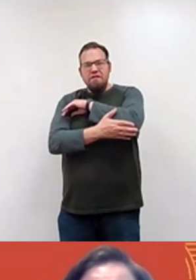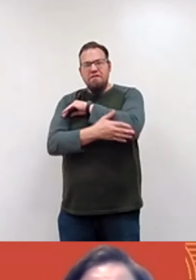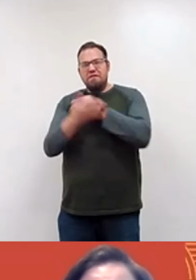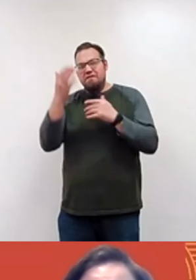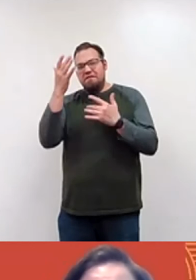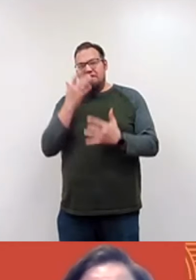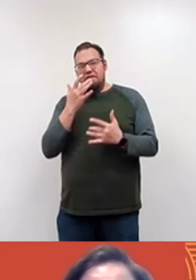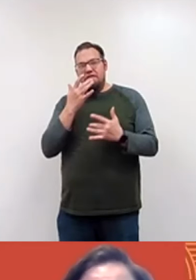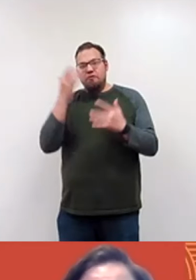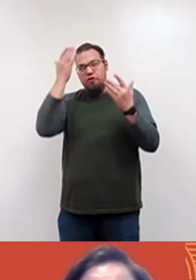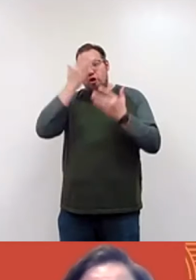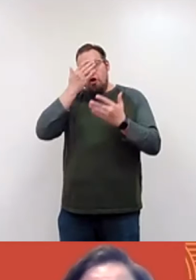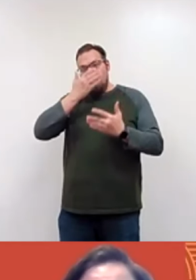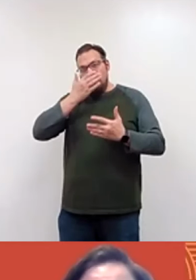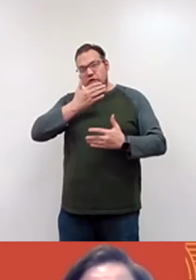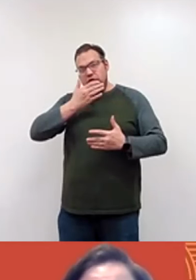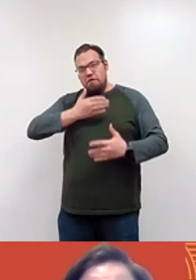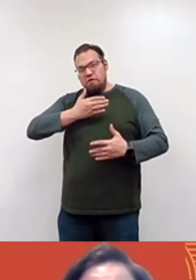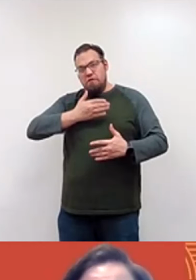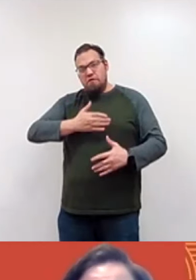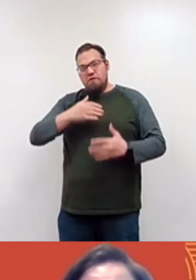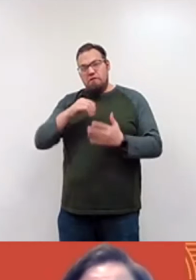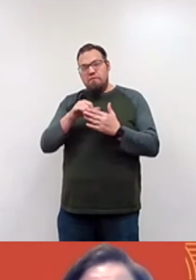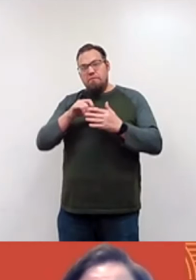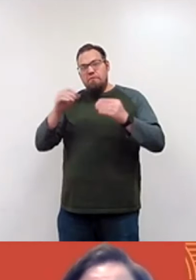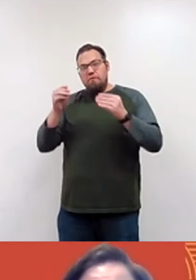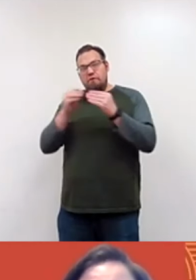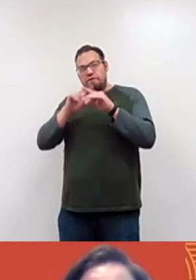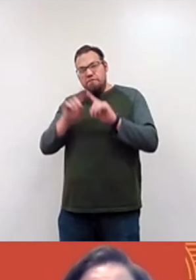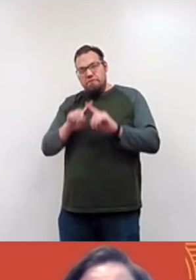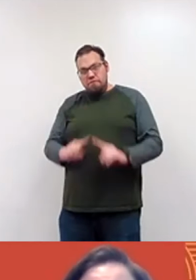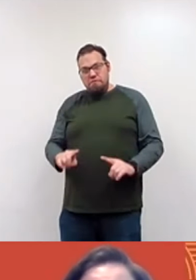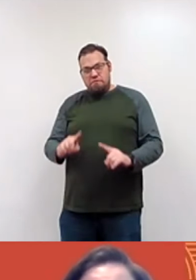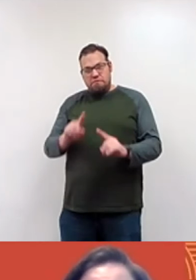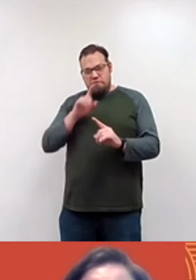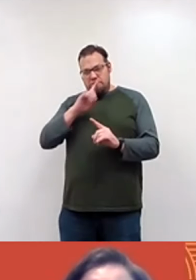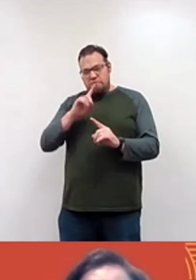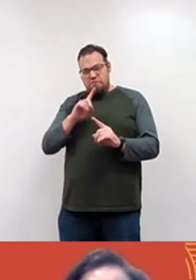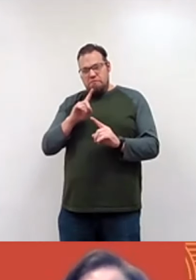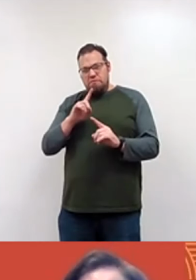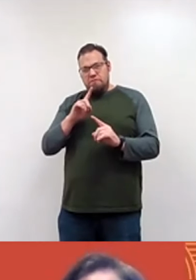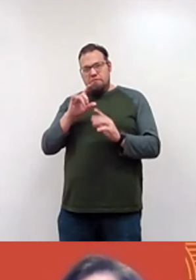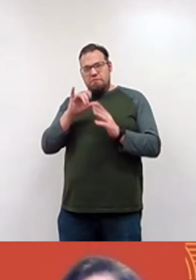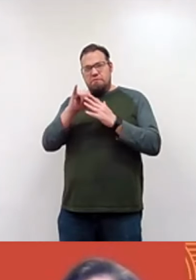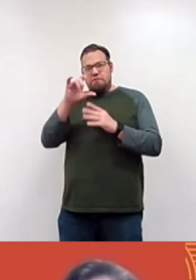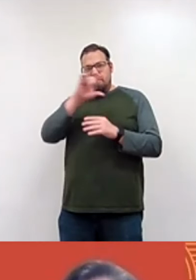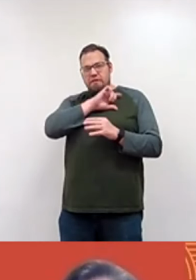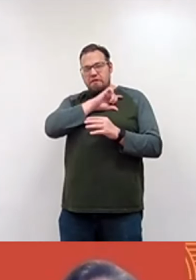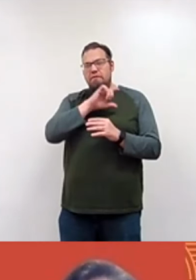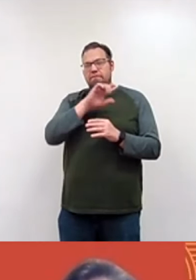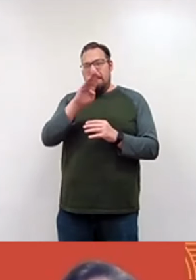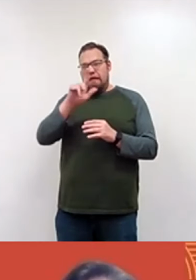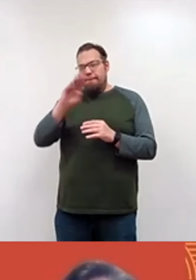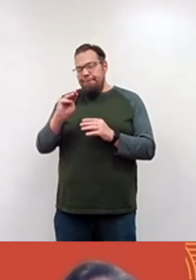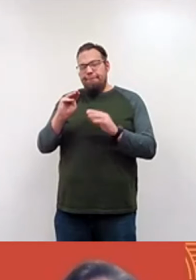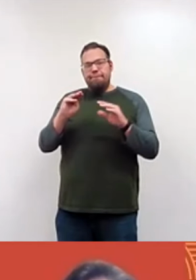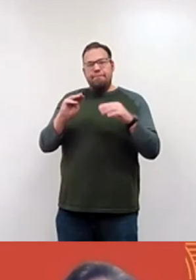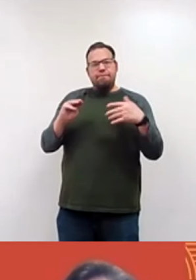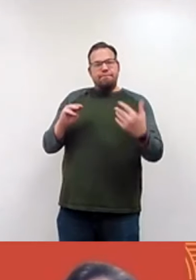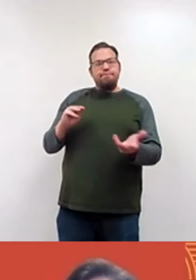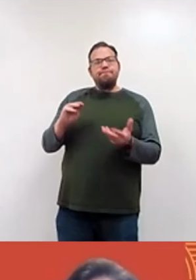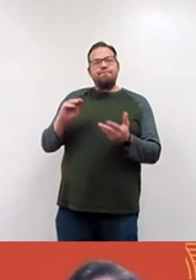معها باللغة الإسبانية وهي أصبحت كانت غاضبة للغاية لأنها لا